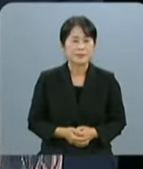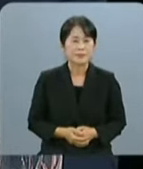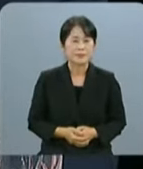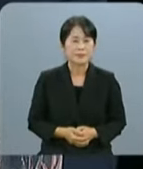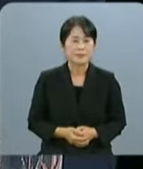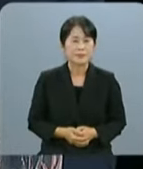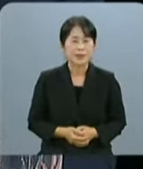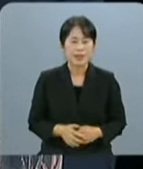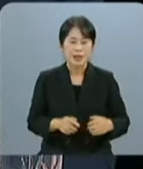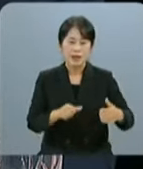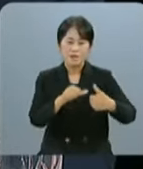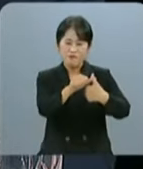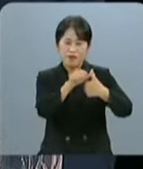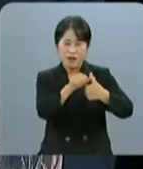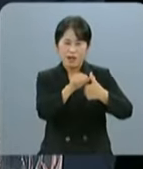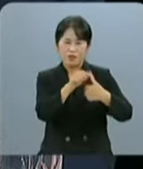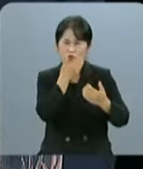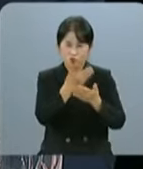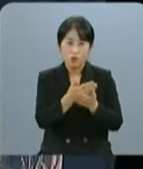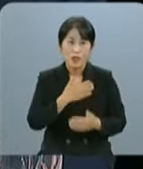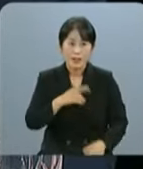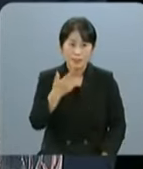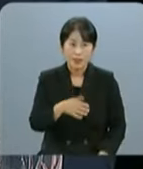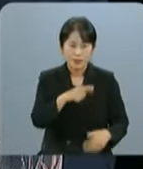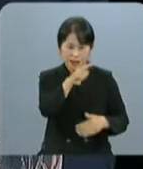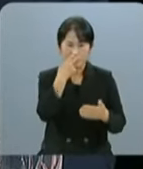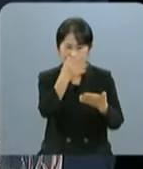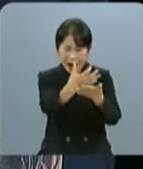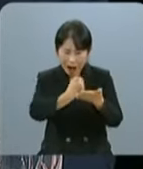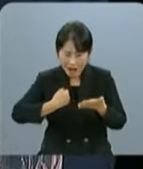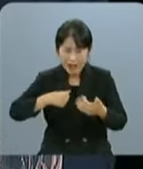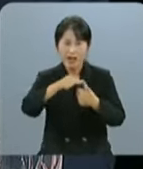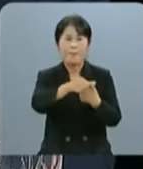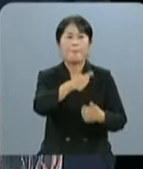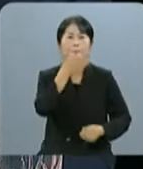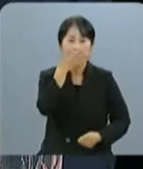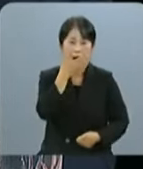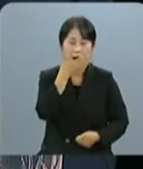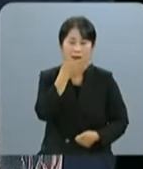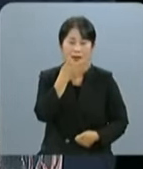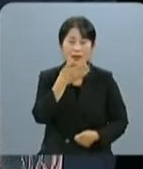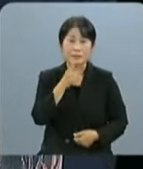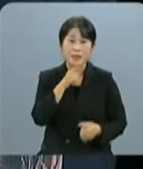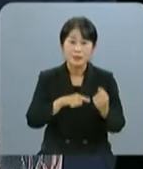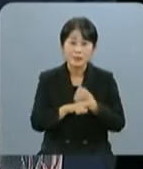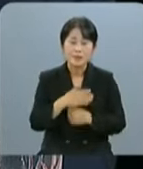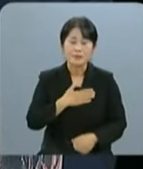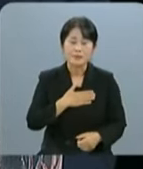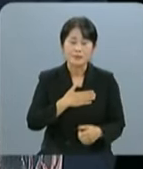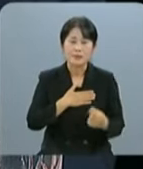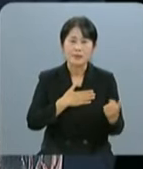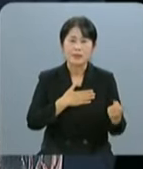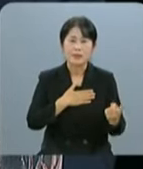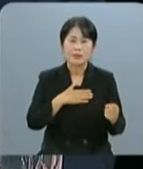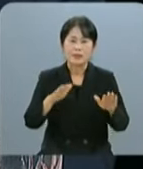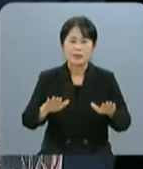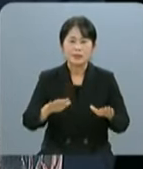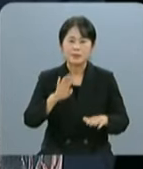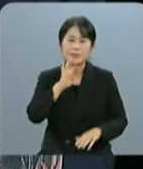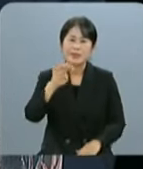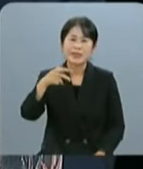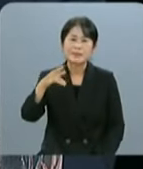그게 상대와의 싸움에서 중요하다는 거 아시죠? 예. 상대방을 잘 알아야죠. 예. 그러면 지금 특히